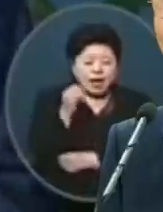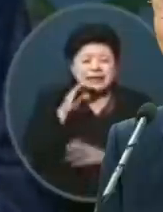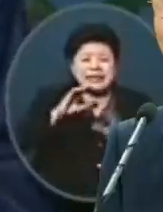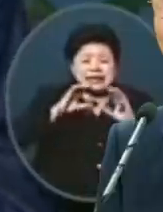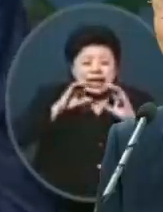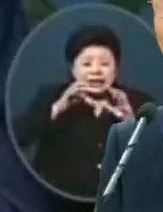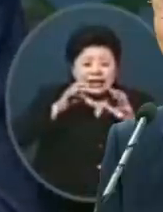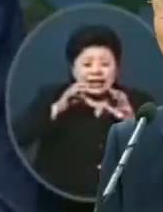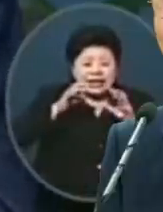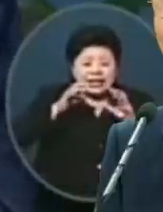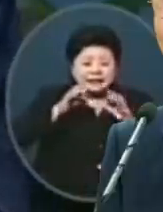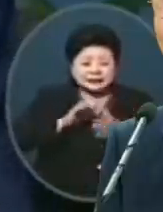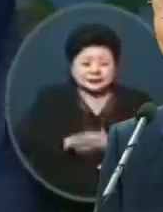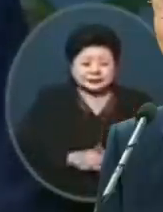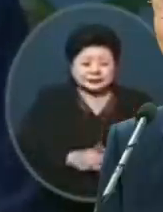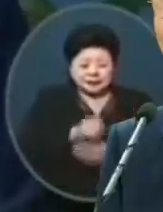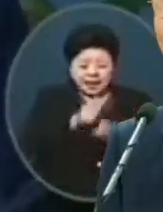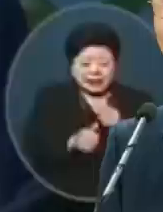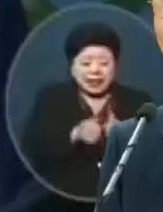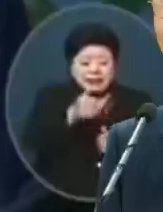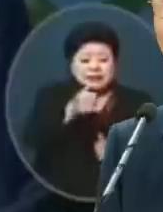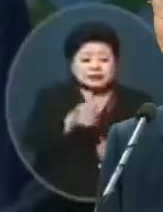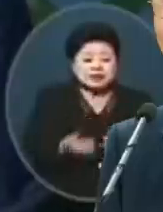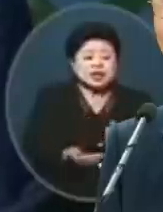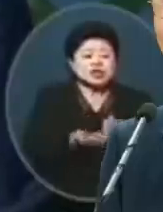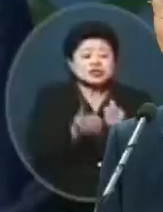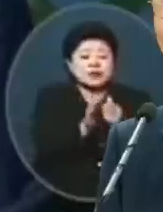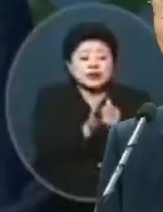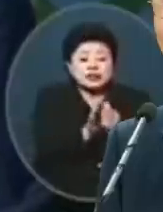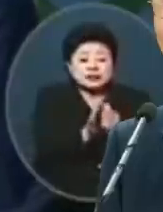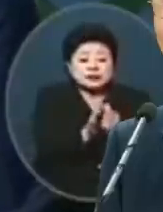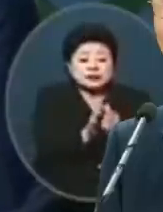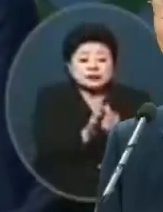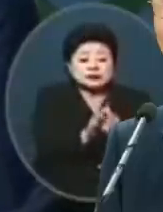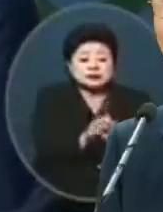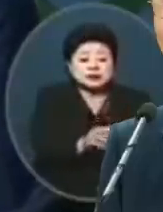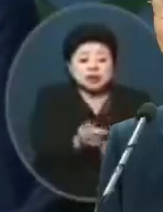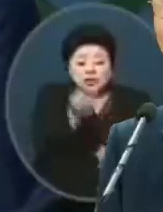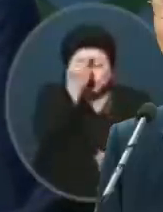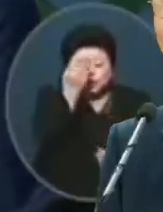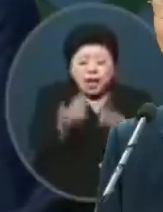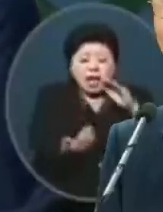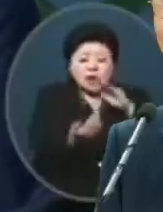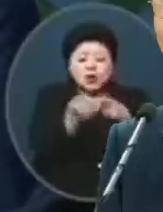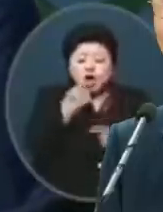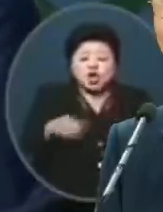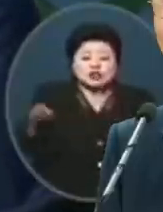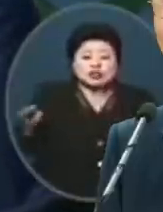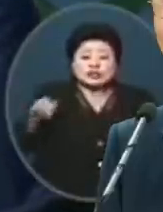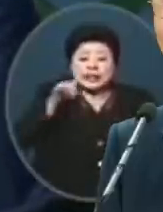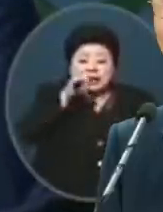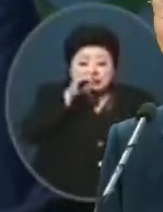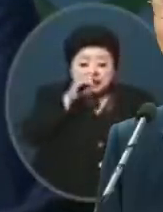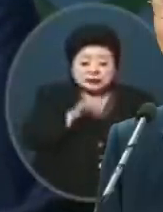천국에는 하나님을 섬기는 최고 천사장이 있습니다.